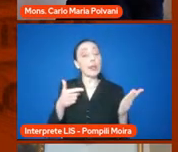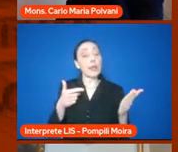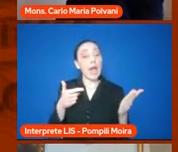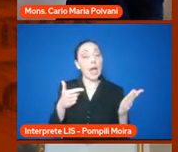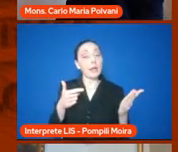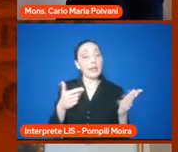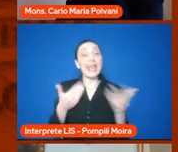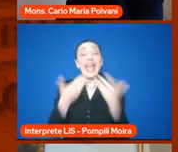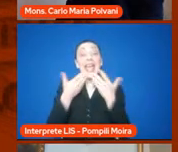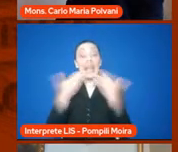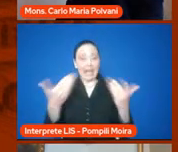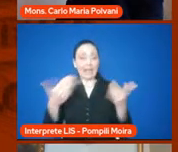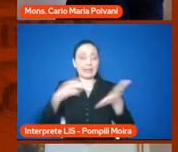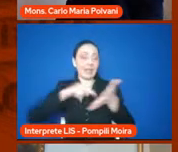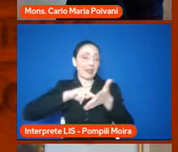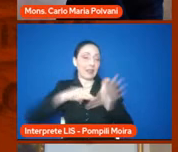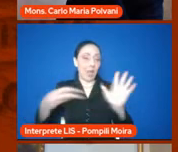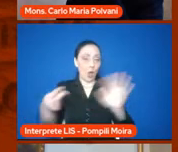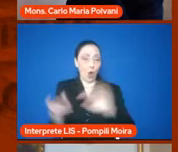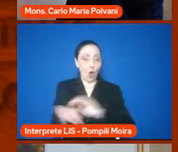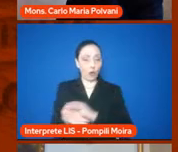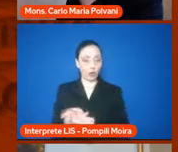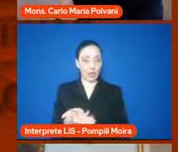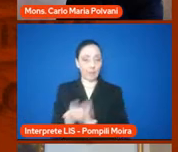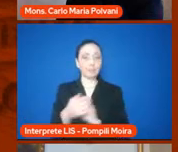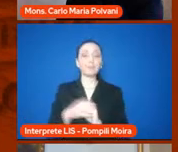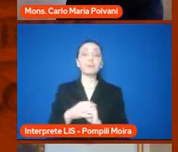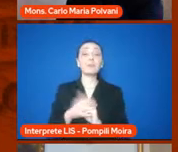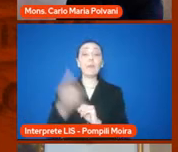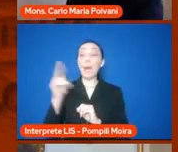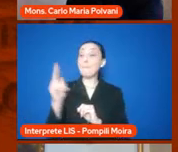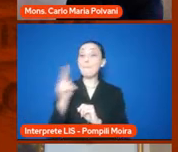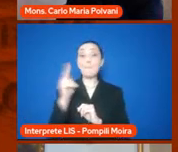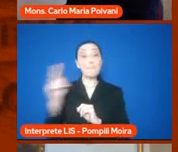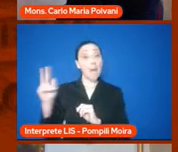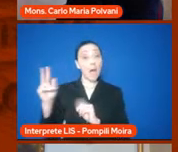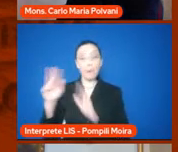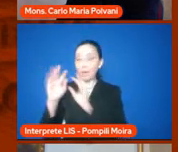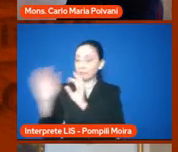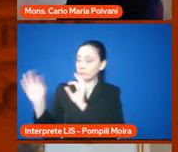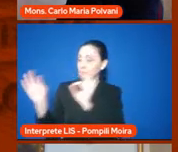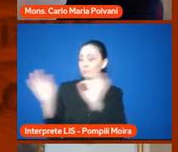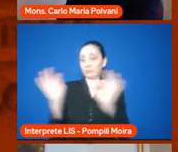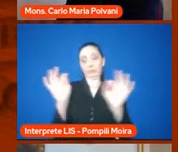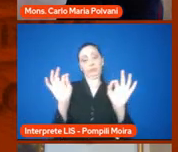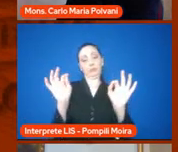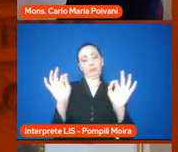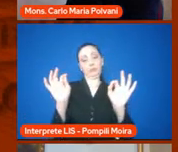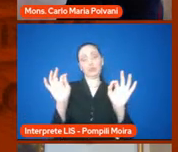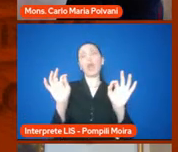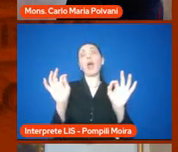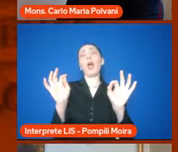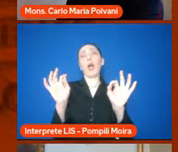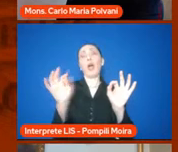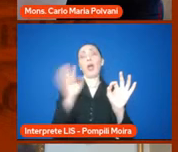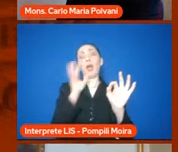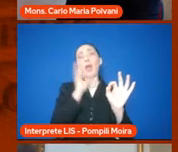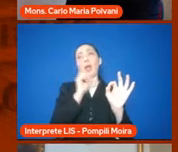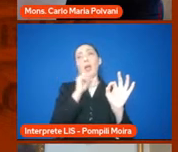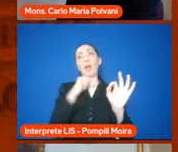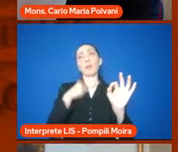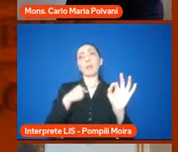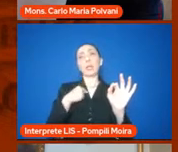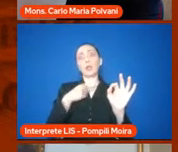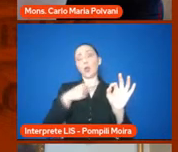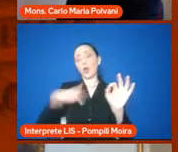questo sistema. Le parole del Papa ci indicano una strada che noi, mi riferisco anche al